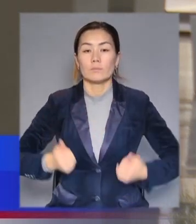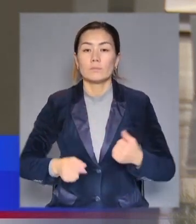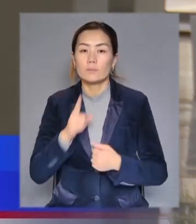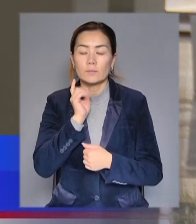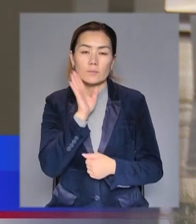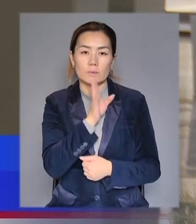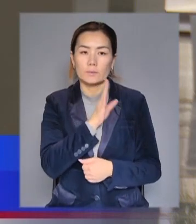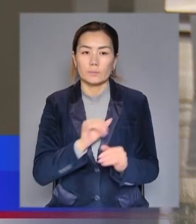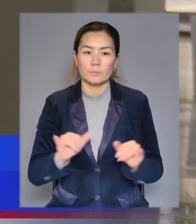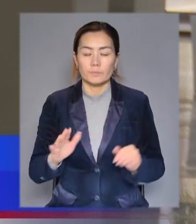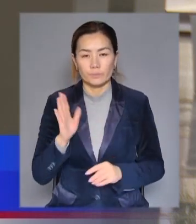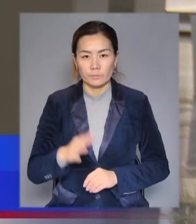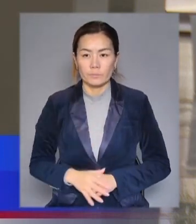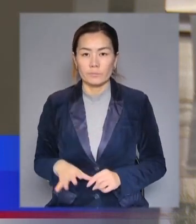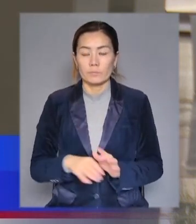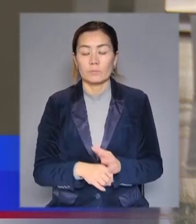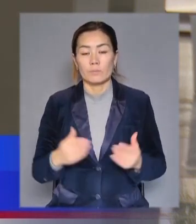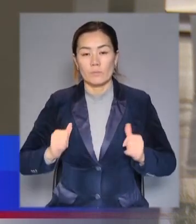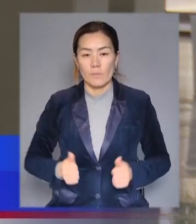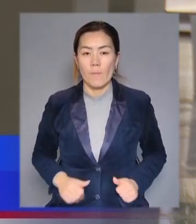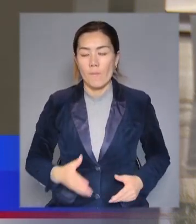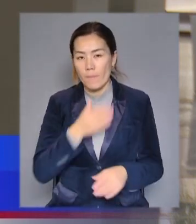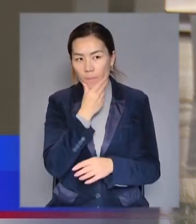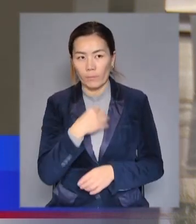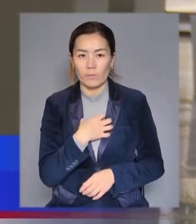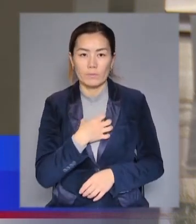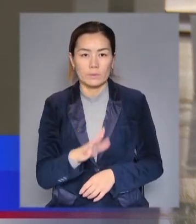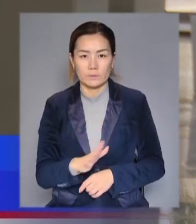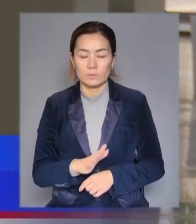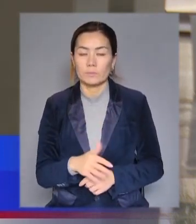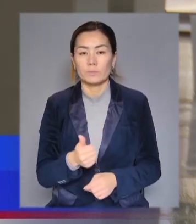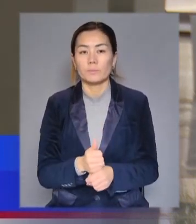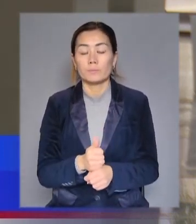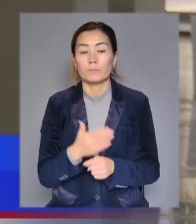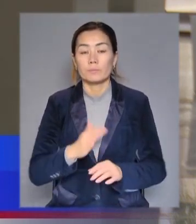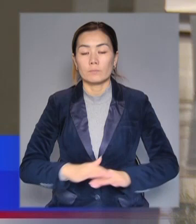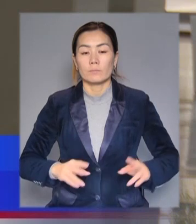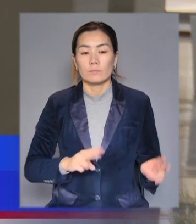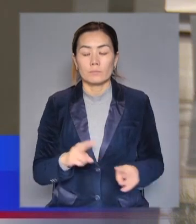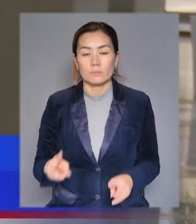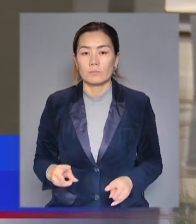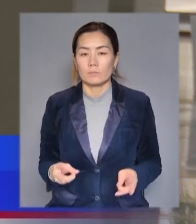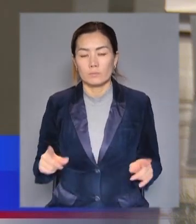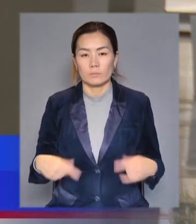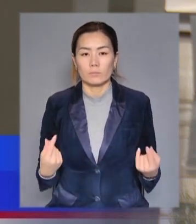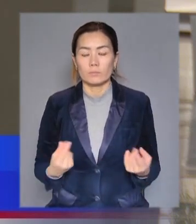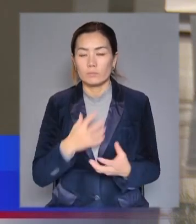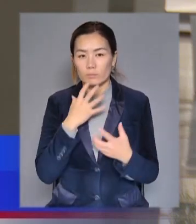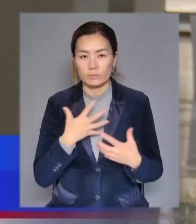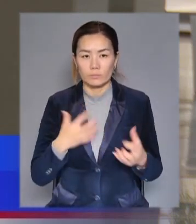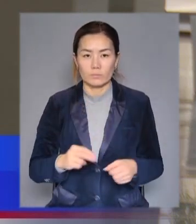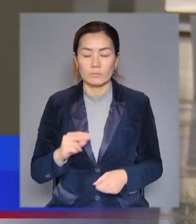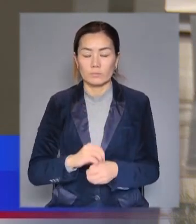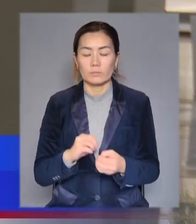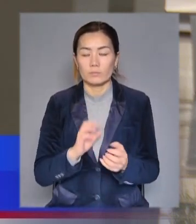жас аналар арасында өтеді. Олардың дене бітімі, сұлулығы маңызды емес. Біз тек олардың бала күтіміне дейінгі қалпын, еңбекқорлығын сол